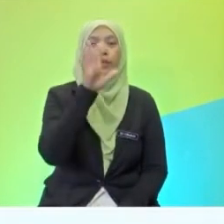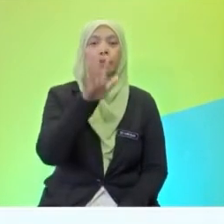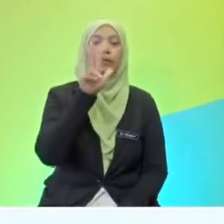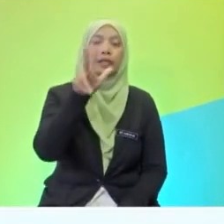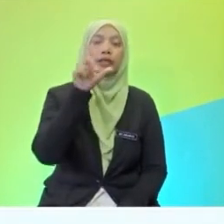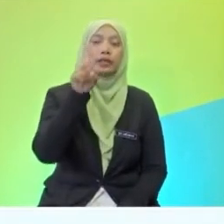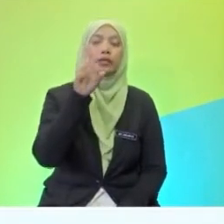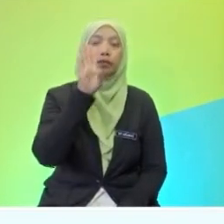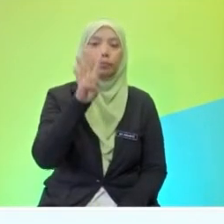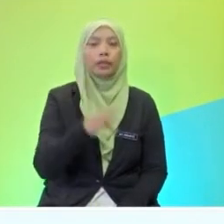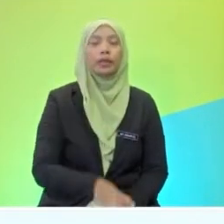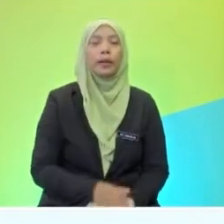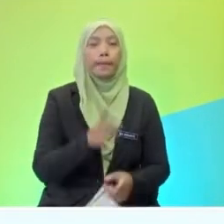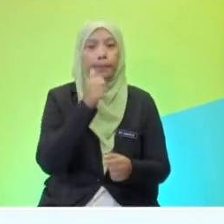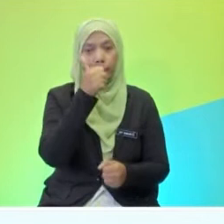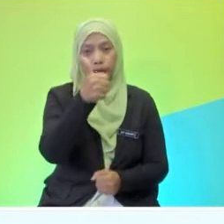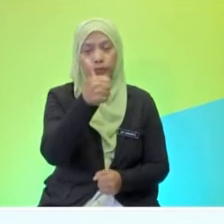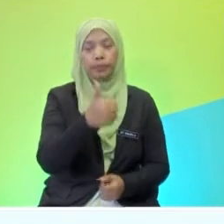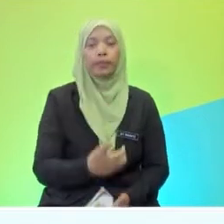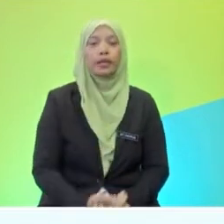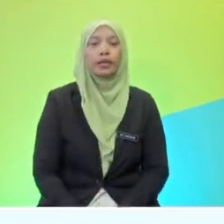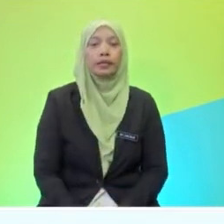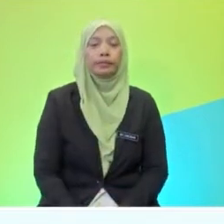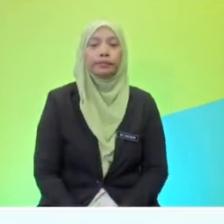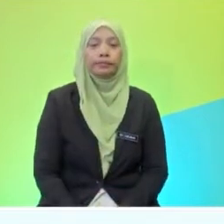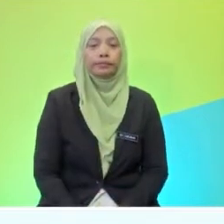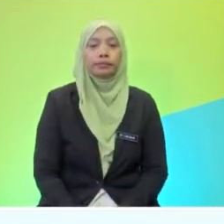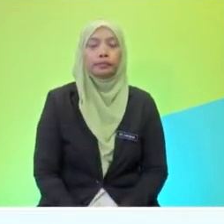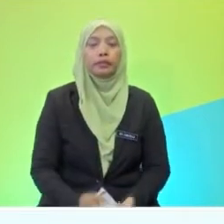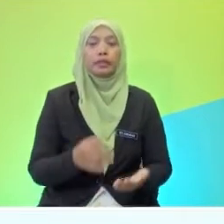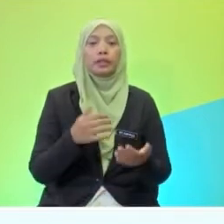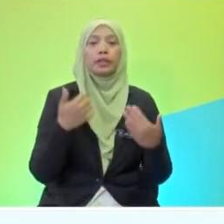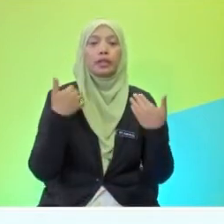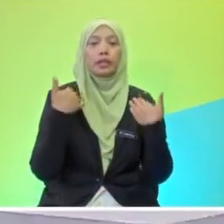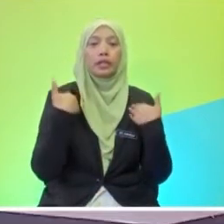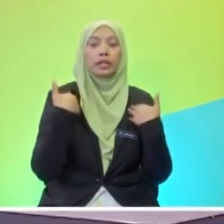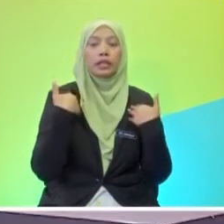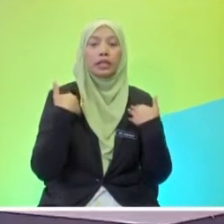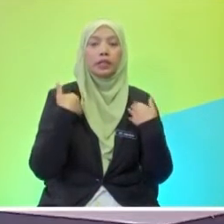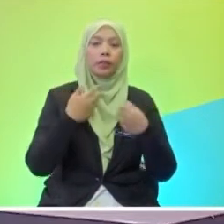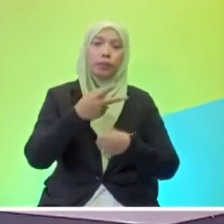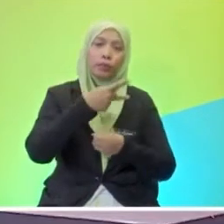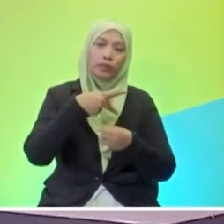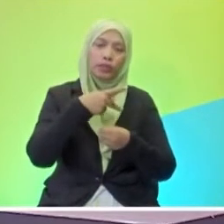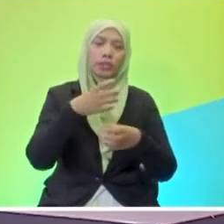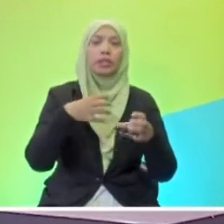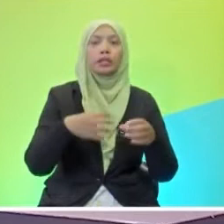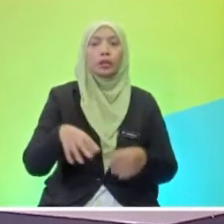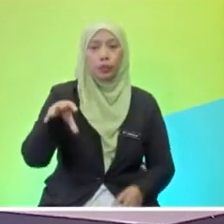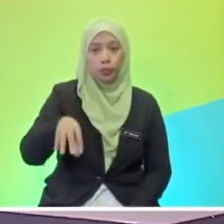25314 oke bagus saya ke sini oke Ini adalah proses kutipan macam mana Di kutipan